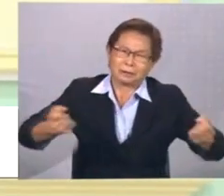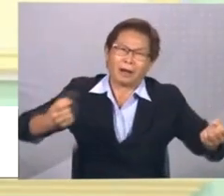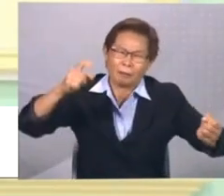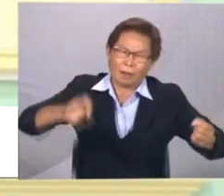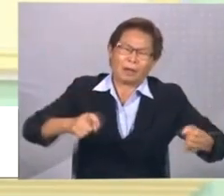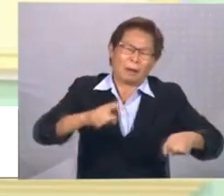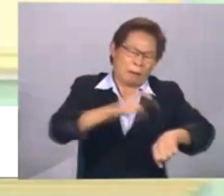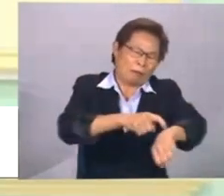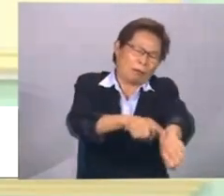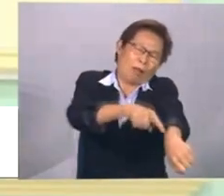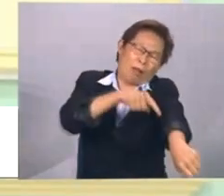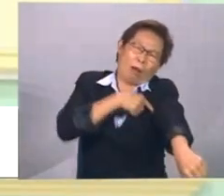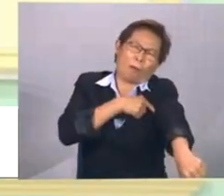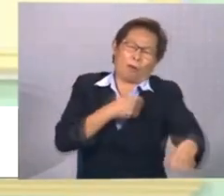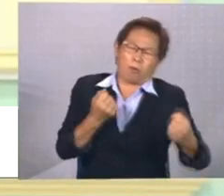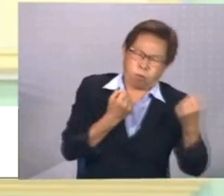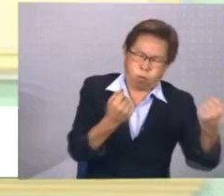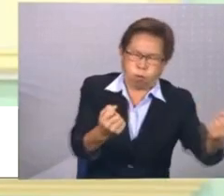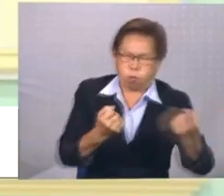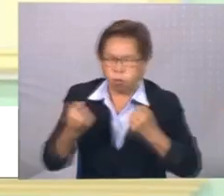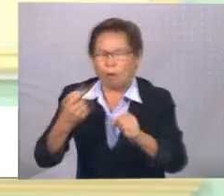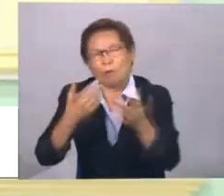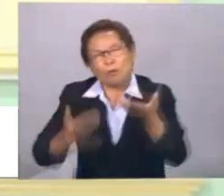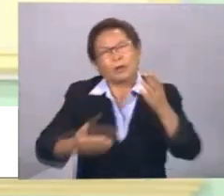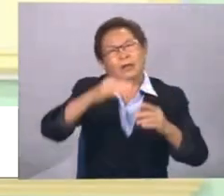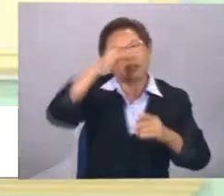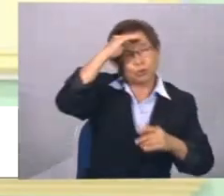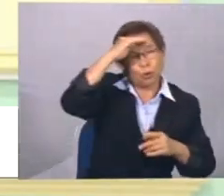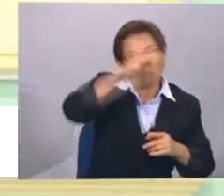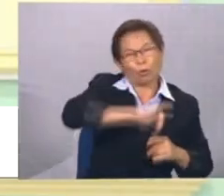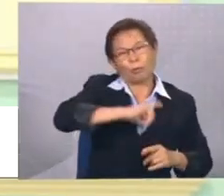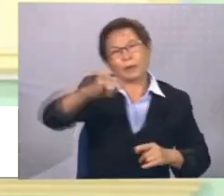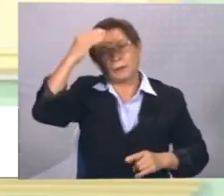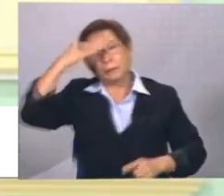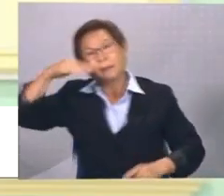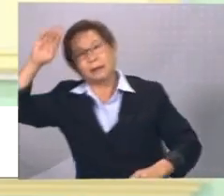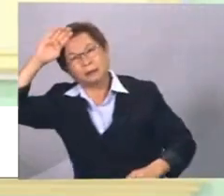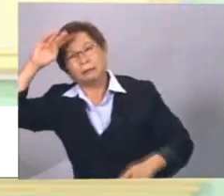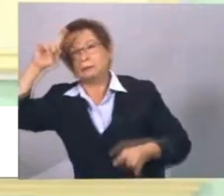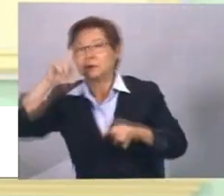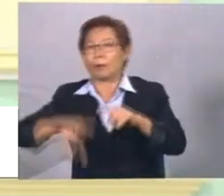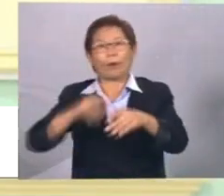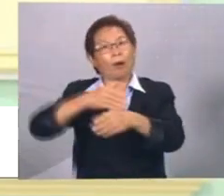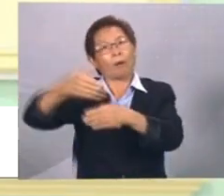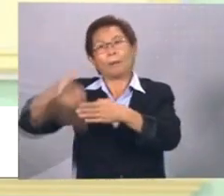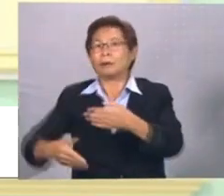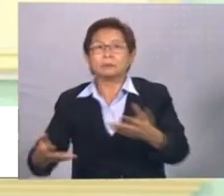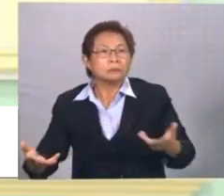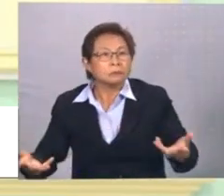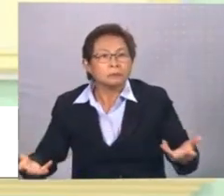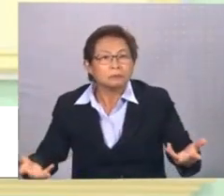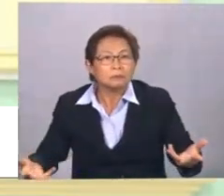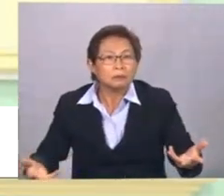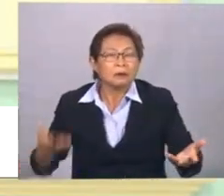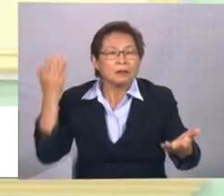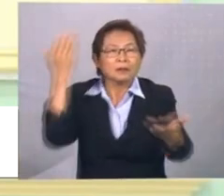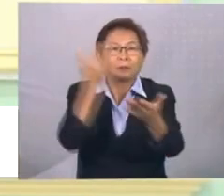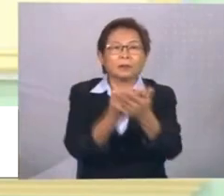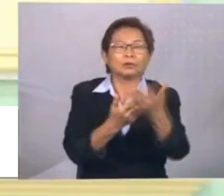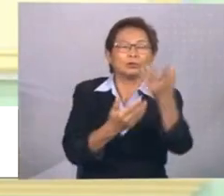beroperasi mungkin daripada Jawa Baru nagih ke Perlis tak boleh selesai bukti dipahamkan sampai